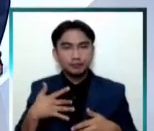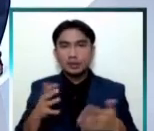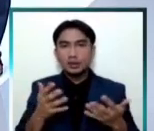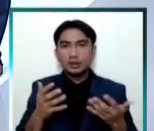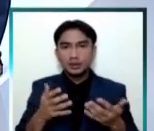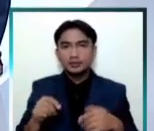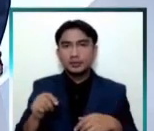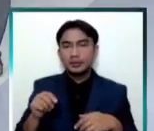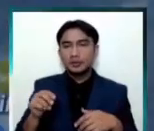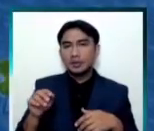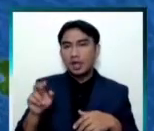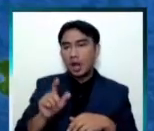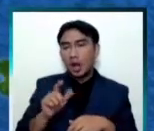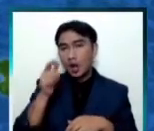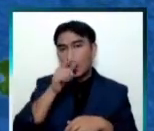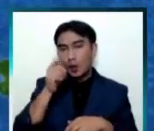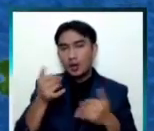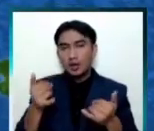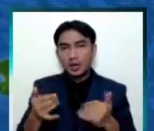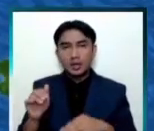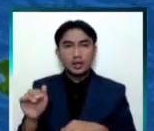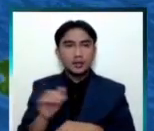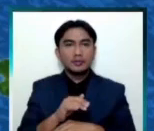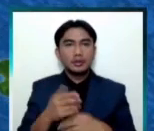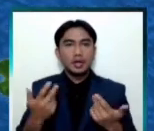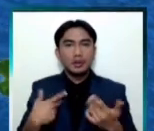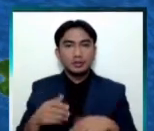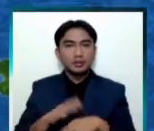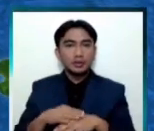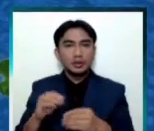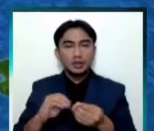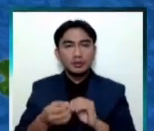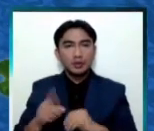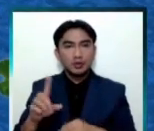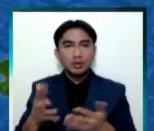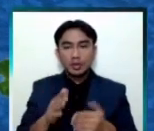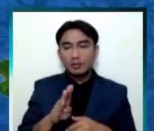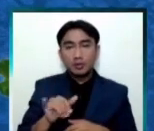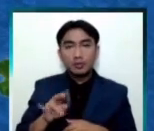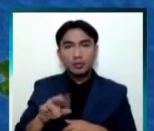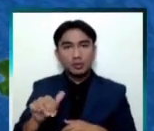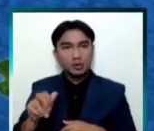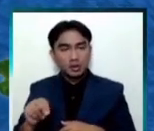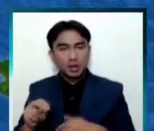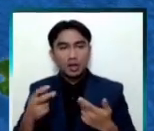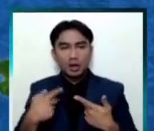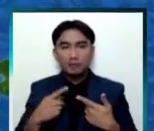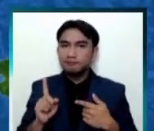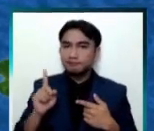gabi. Nakataas ang signal number 1 sa Batanes at Babuyan Islands. Pararanasan dyan ang malakas na ulan